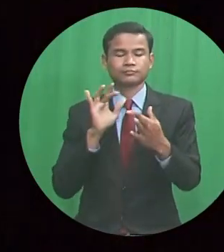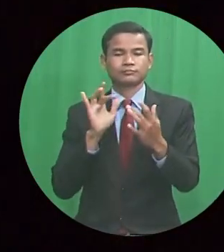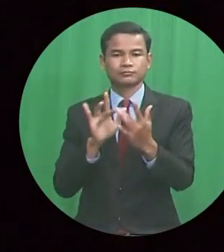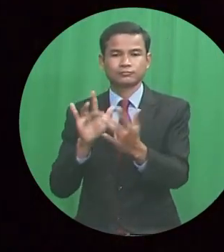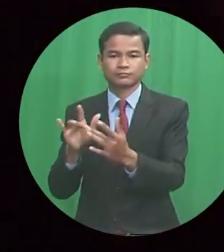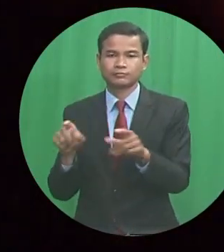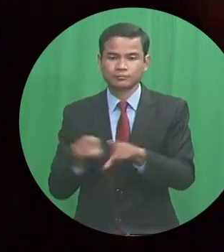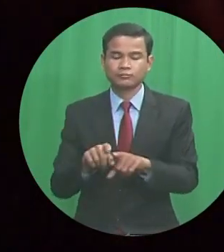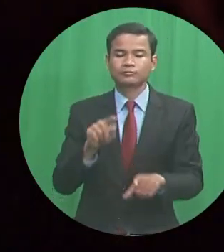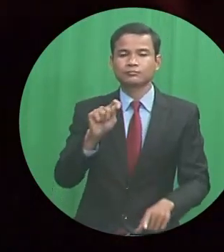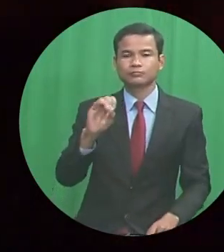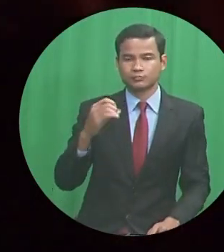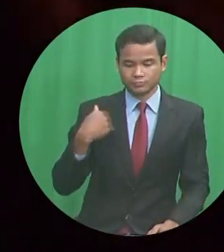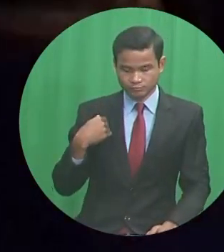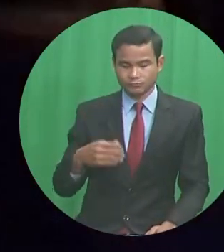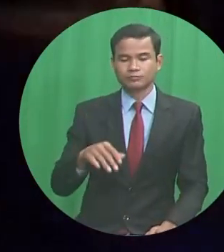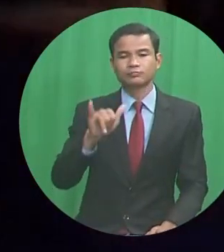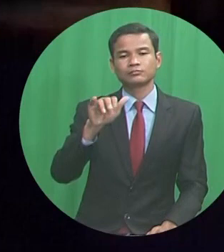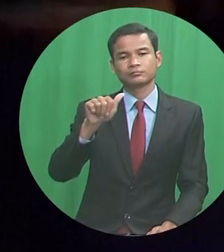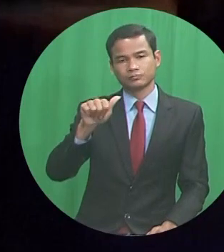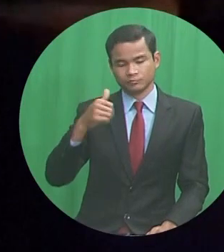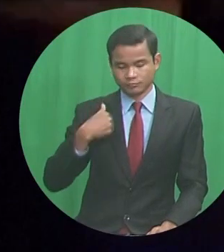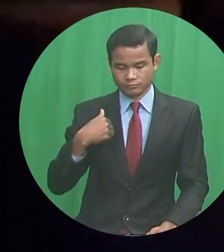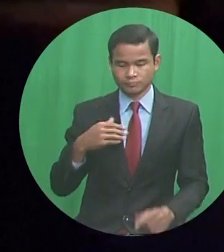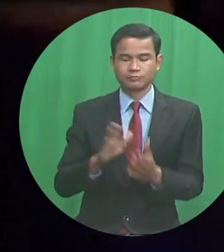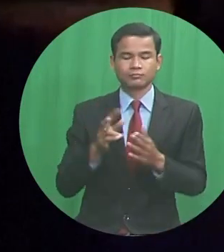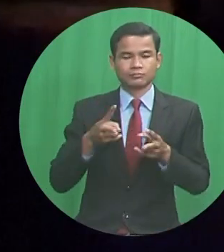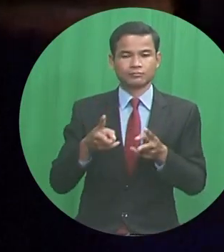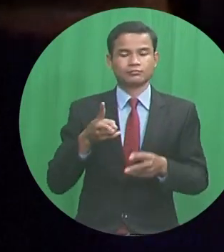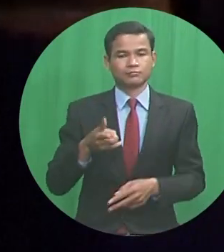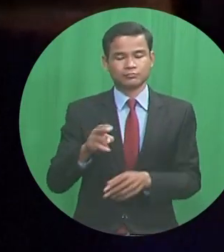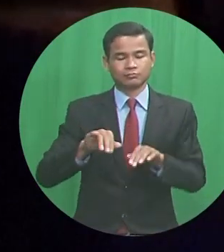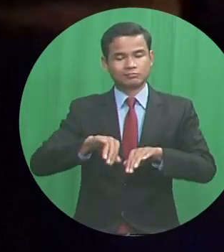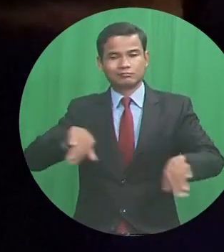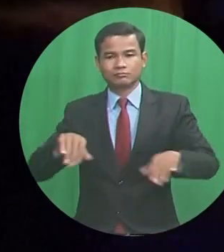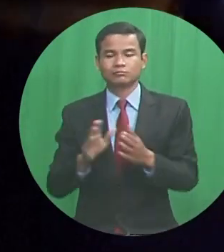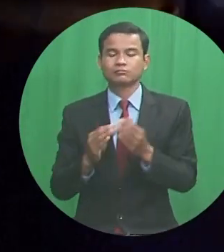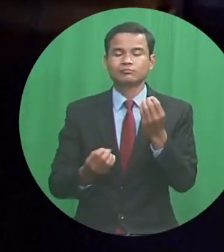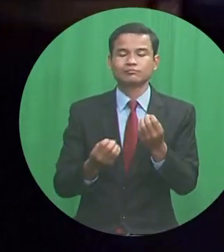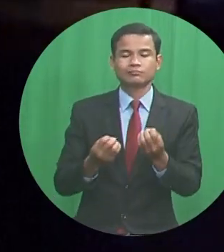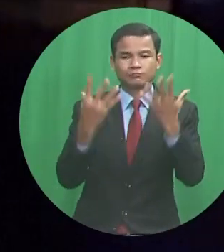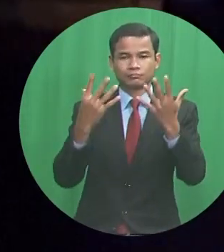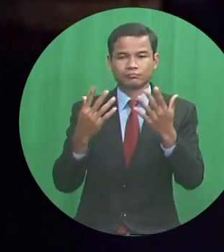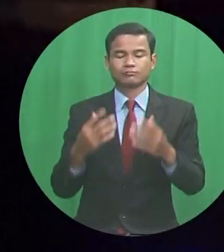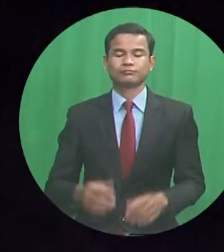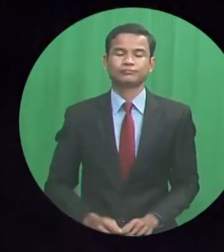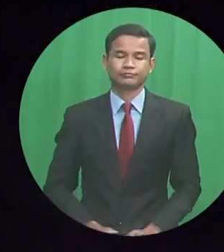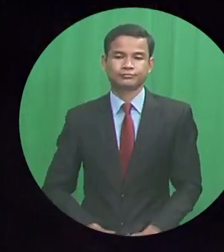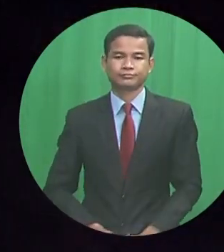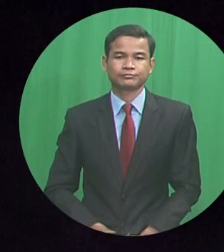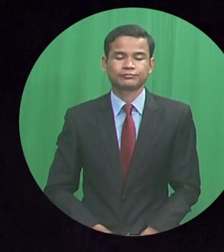krong Puerto de Santa Maria, đài trợ bàn cắt đạch đòi xa tại cả đàn này tu chè chì chàng cơ lành.